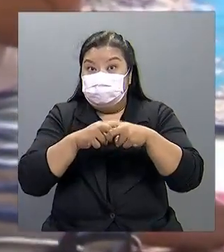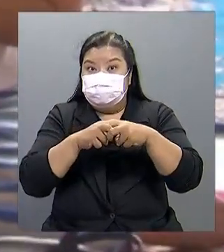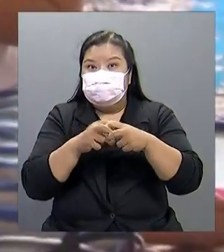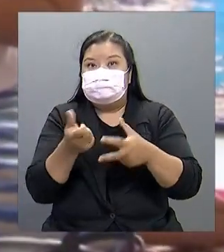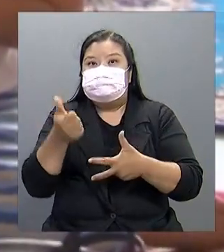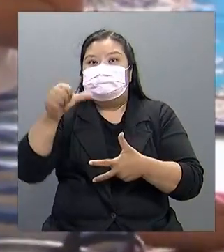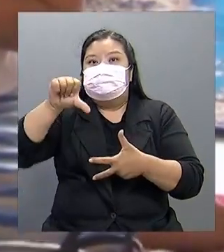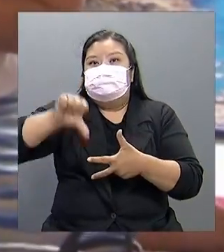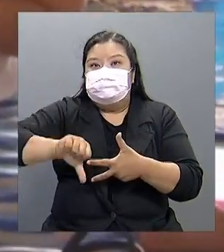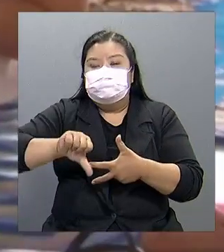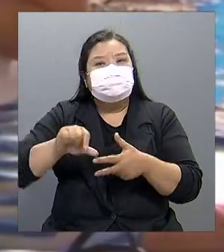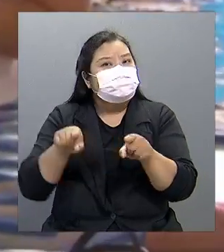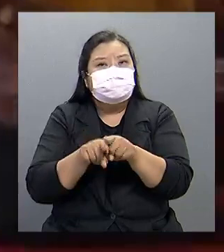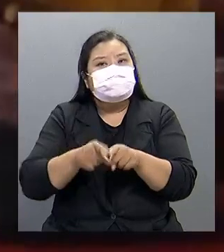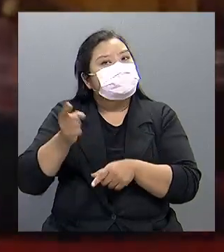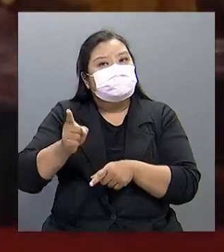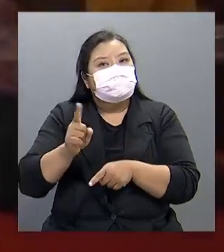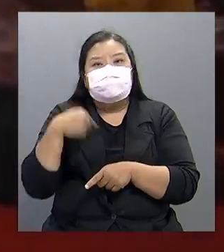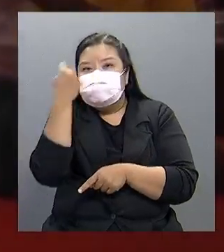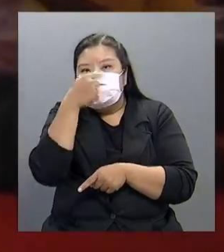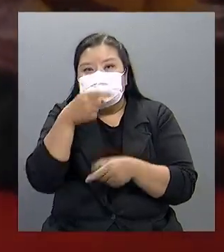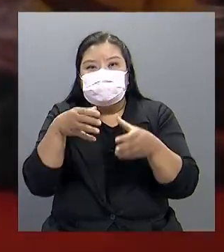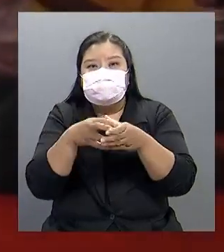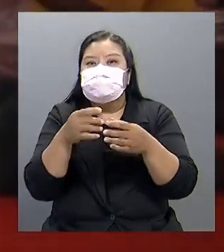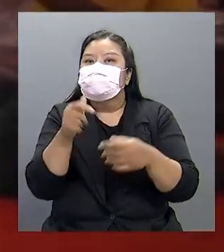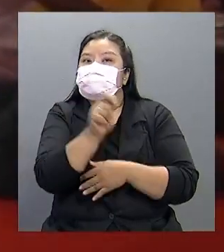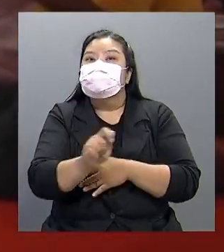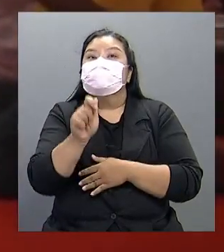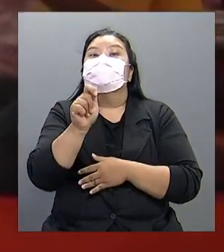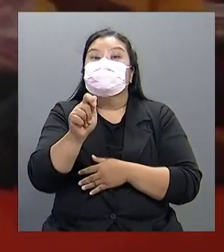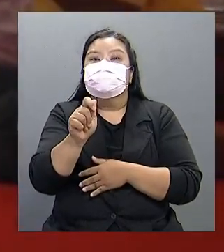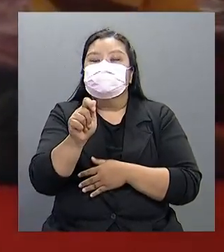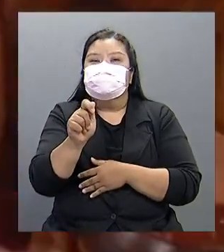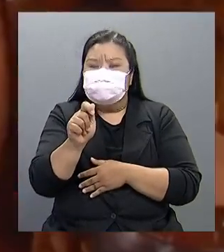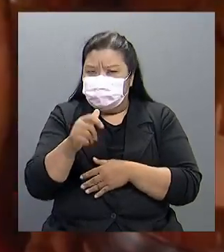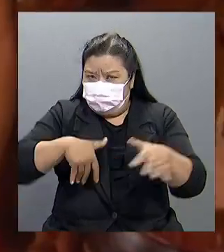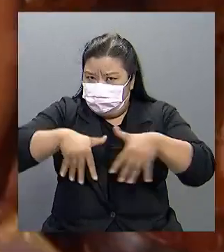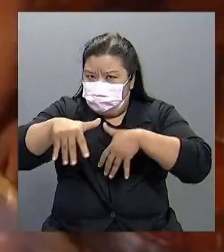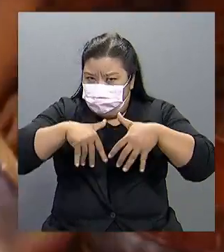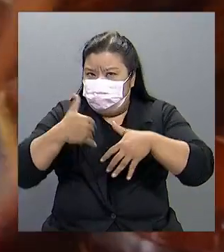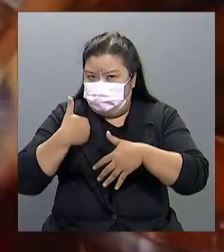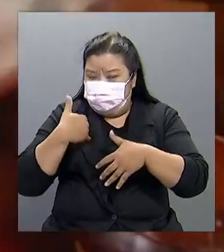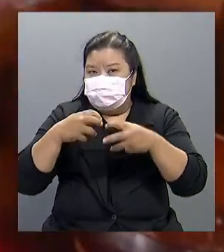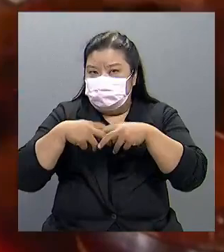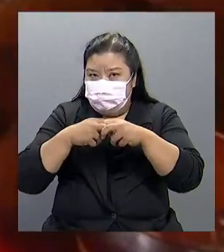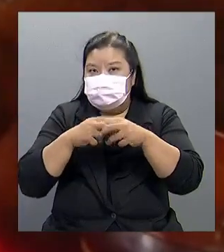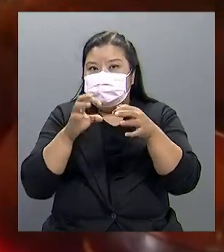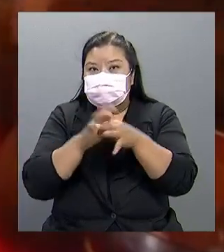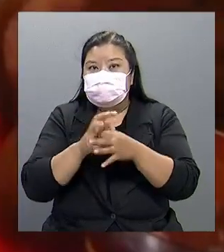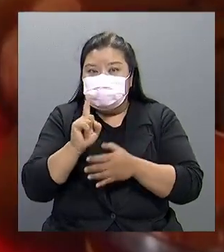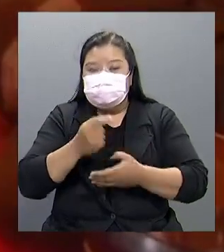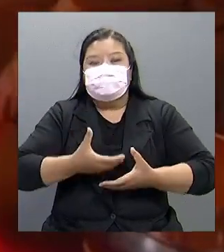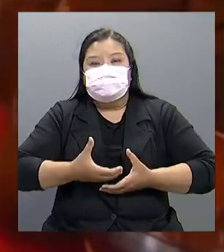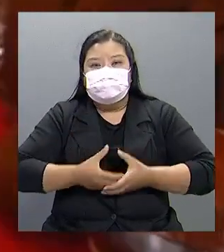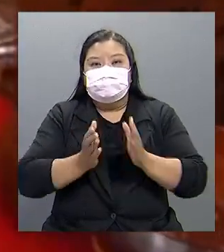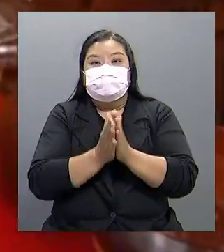อเชียนะฮะเพราะว่าเอเชียเราเนี่ยก็จะเป็น เหมือนบริเวณที่มีศาสนาพุทธใช่ไหมเพราะฉะนั้นเราเข้าวัดเราก็จะนั่งพับเพียบ